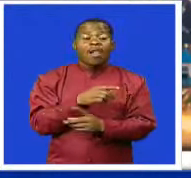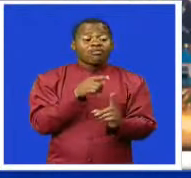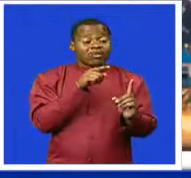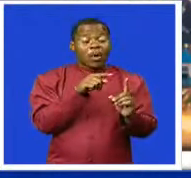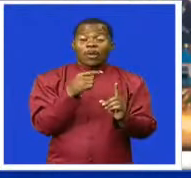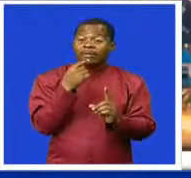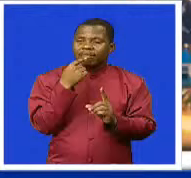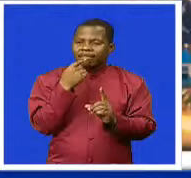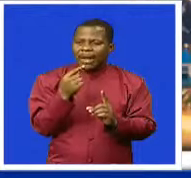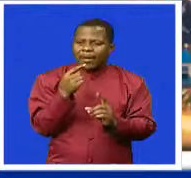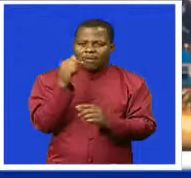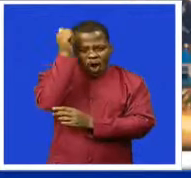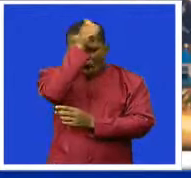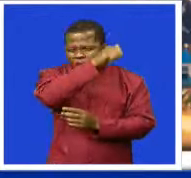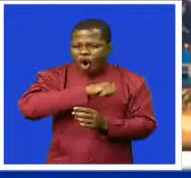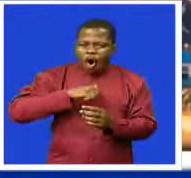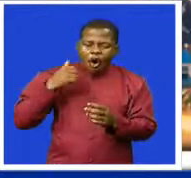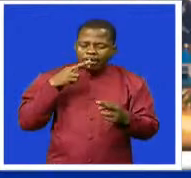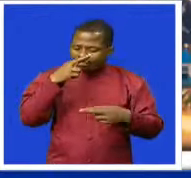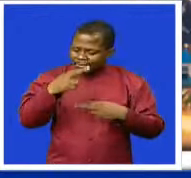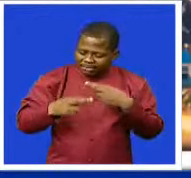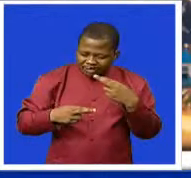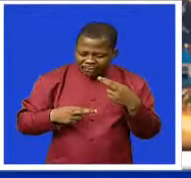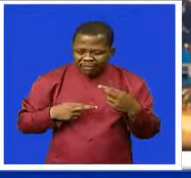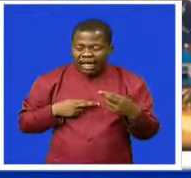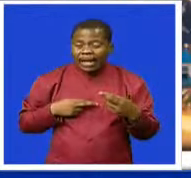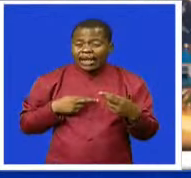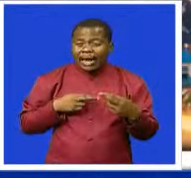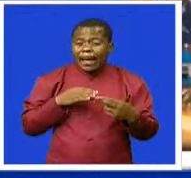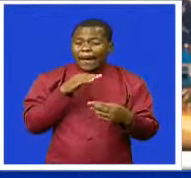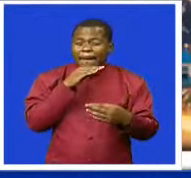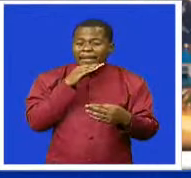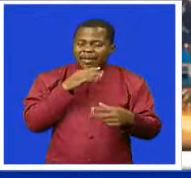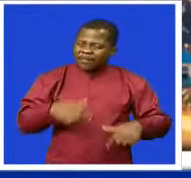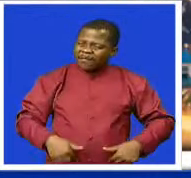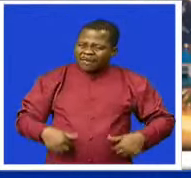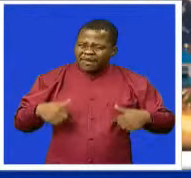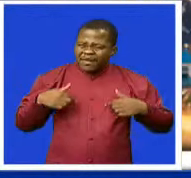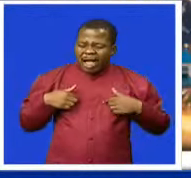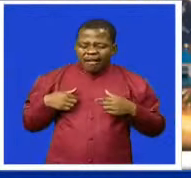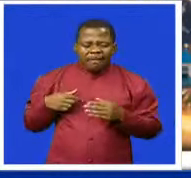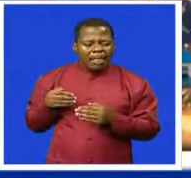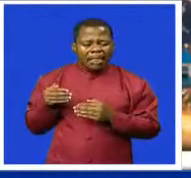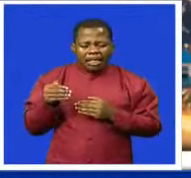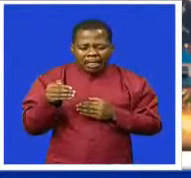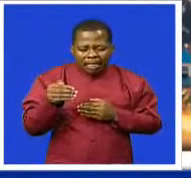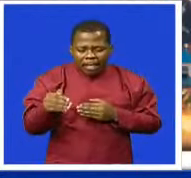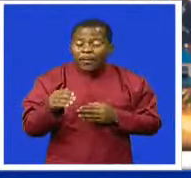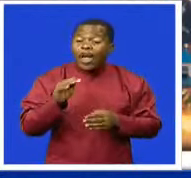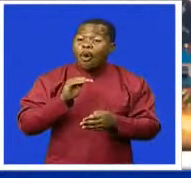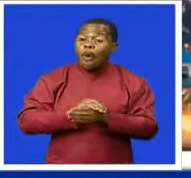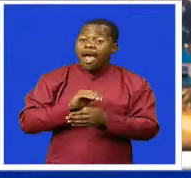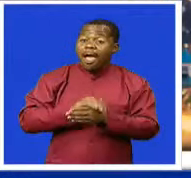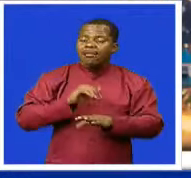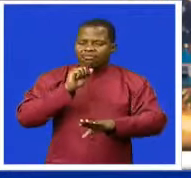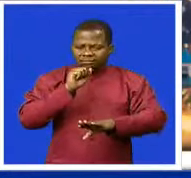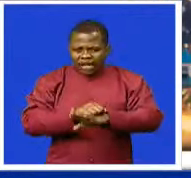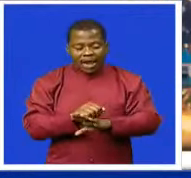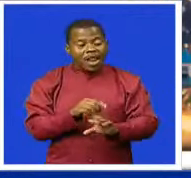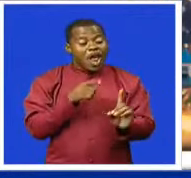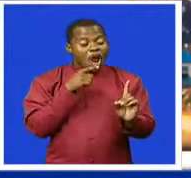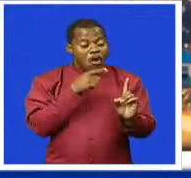wafundisa le minyaka lengaka. Loku ukuvete emcimbini lobo ubanjwe ngulesikolwa wekubonga kusebenta kwakhe